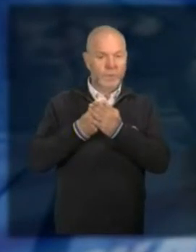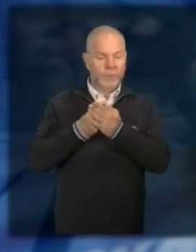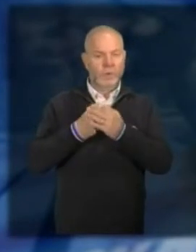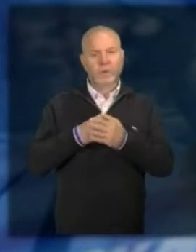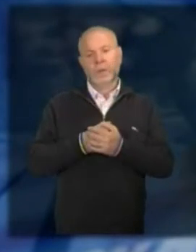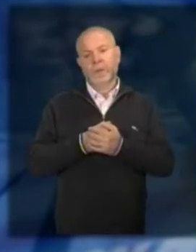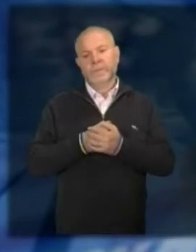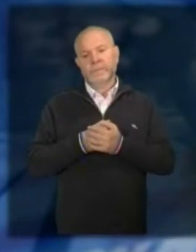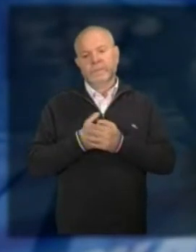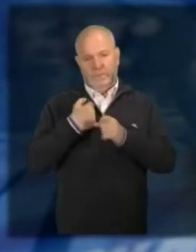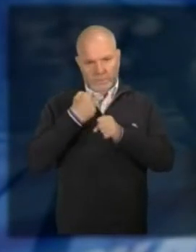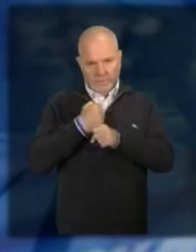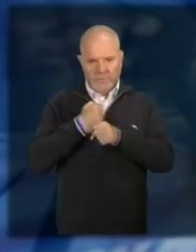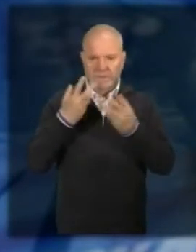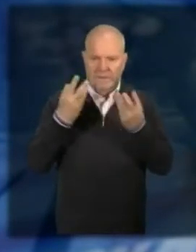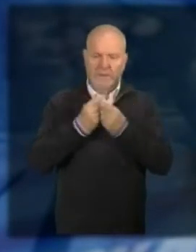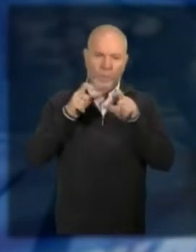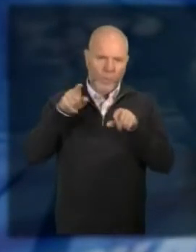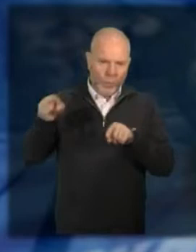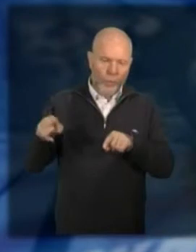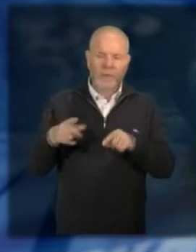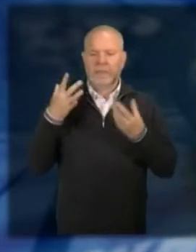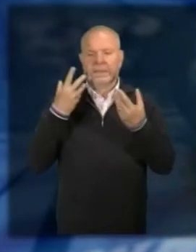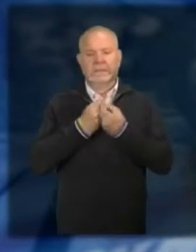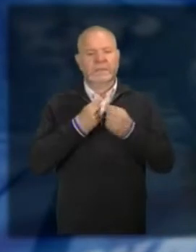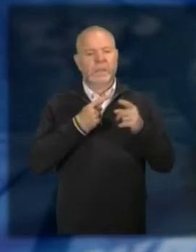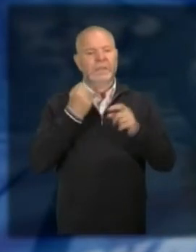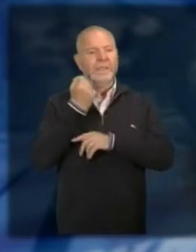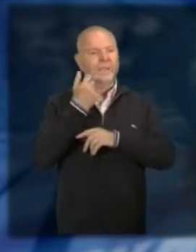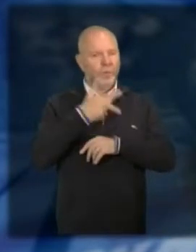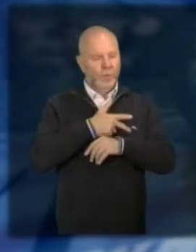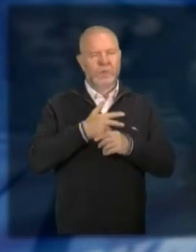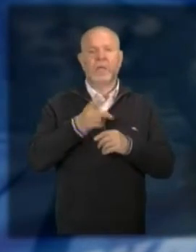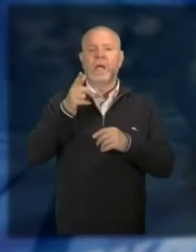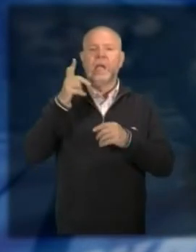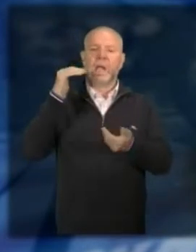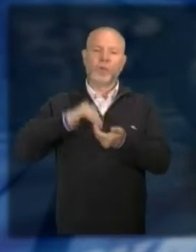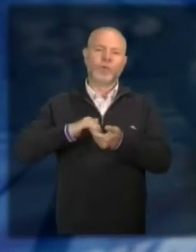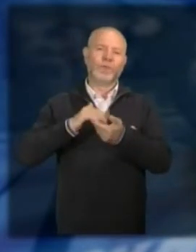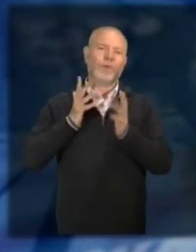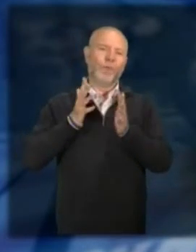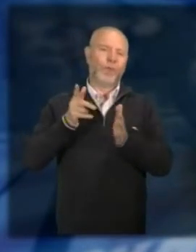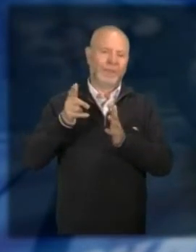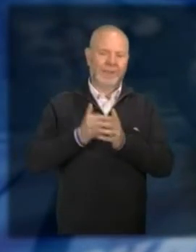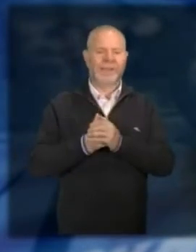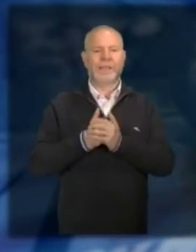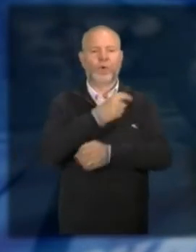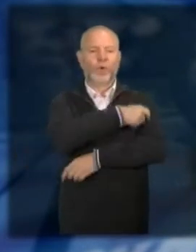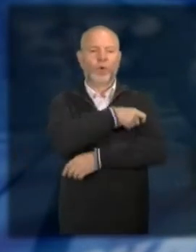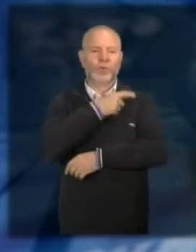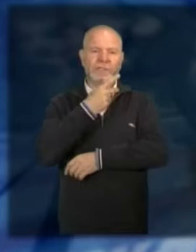lavoriamo con le amministrazioni comunali, con il consorzio dei servizi sociali, con le associazioni di volontariato, le Croce